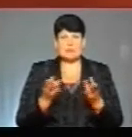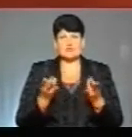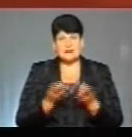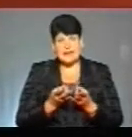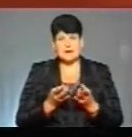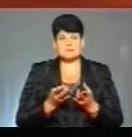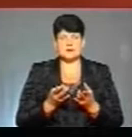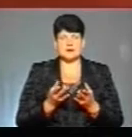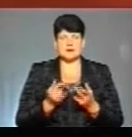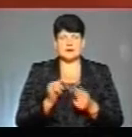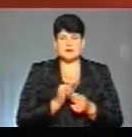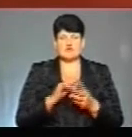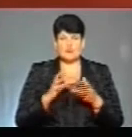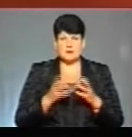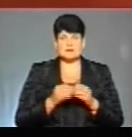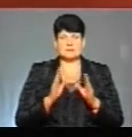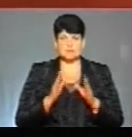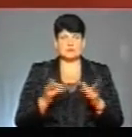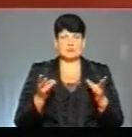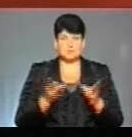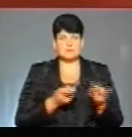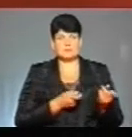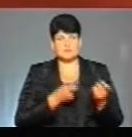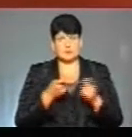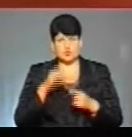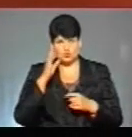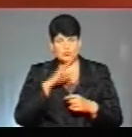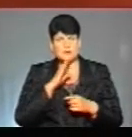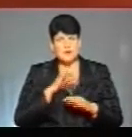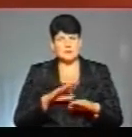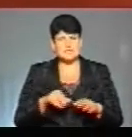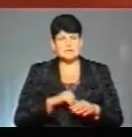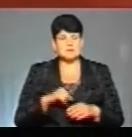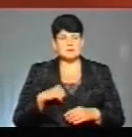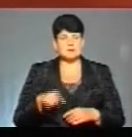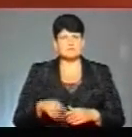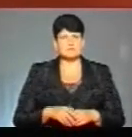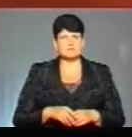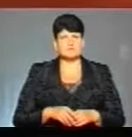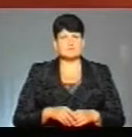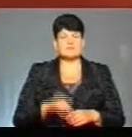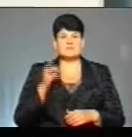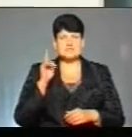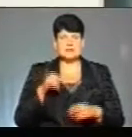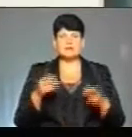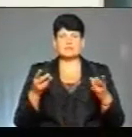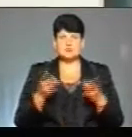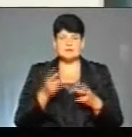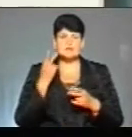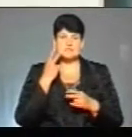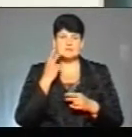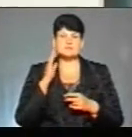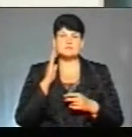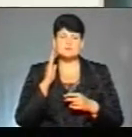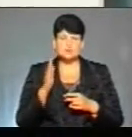і, в принципі, буде необхідність довозу батькам дітей самостійно? Ви знаєте, потреба завжди виникатиме